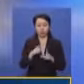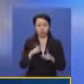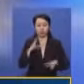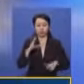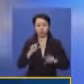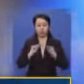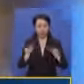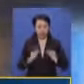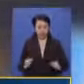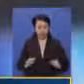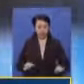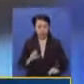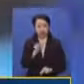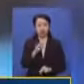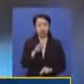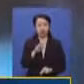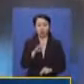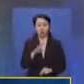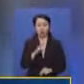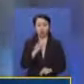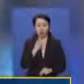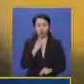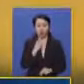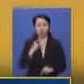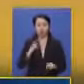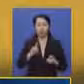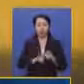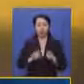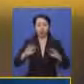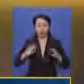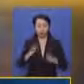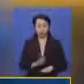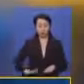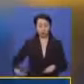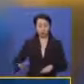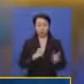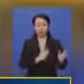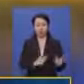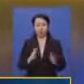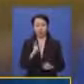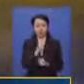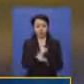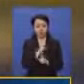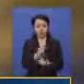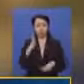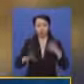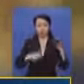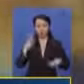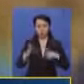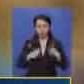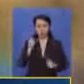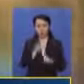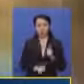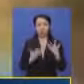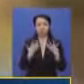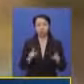тренера Нуркожи Аяна Бейсимбаева, несмотря на сложную эпидемиологическую ситуацию в стране и ряд ограничительных мер, тренировались они